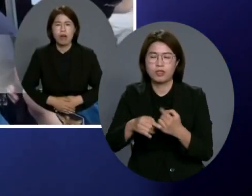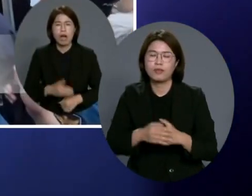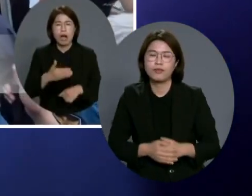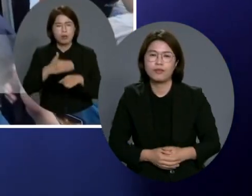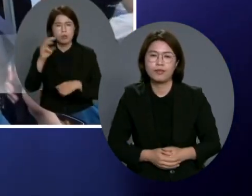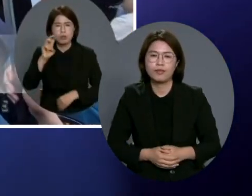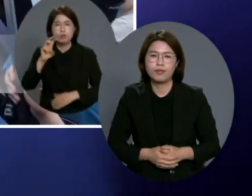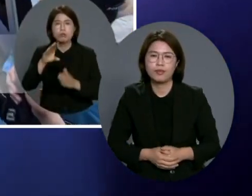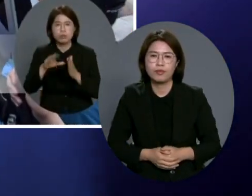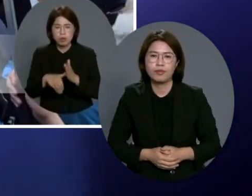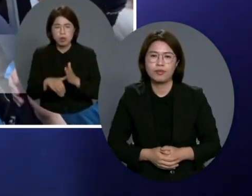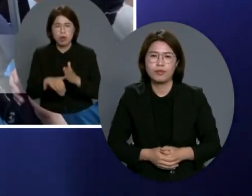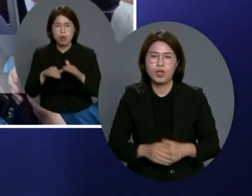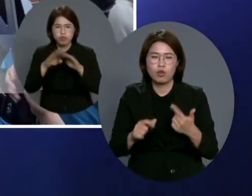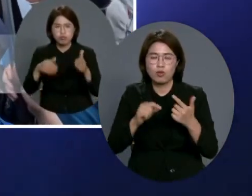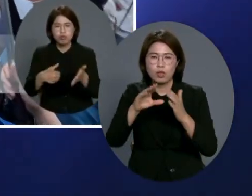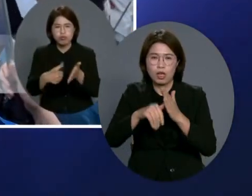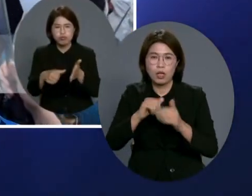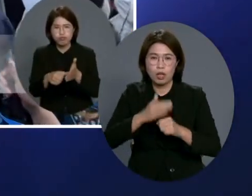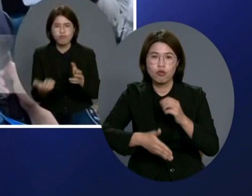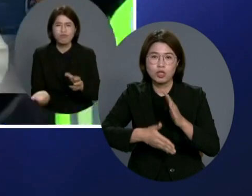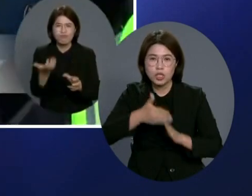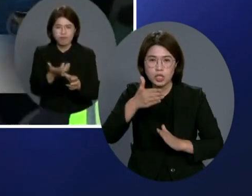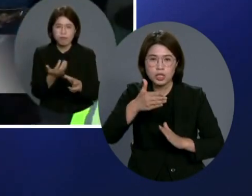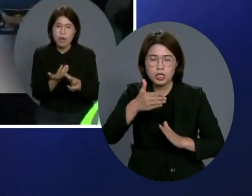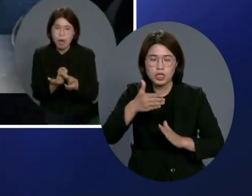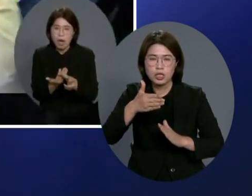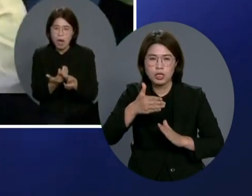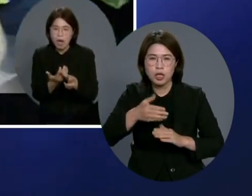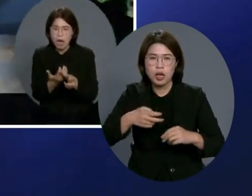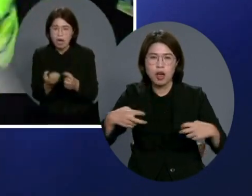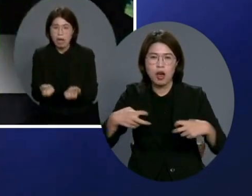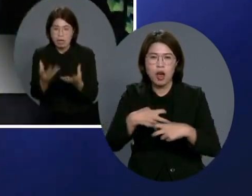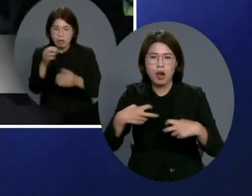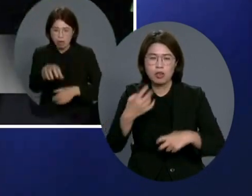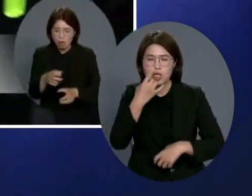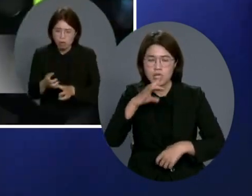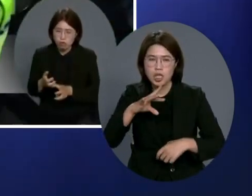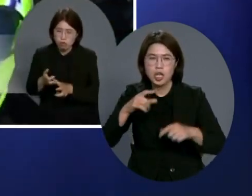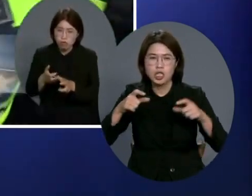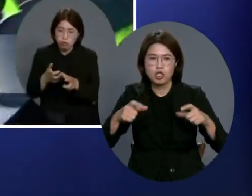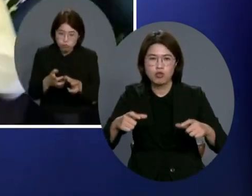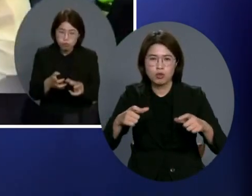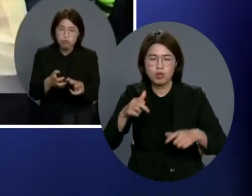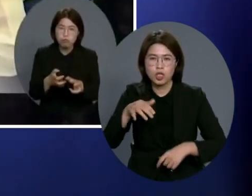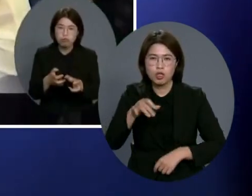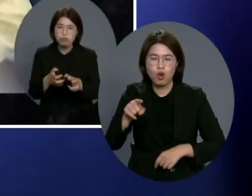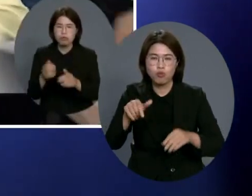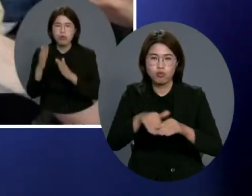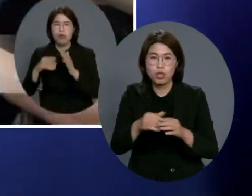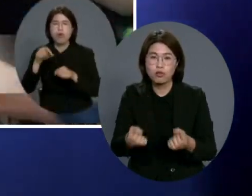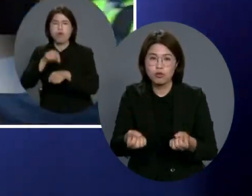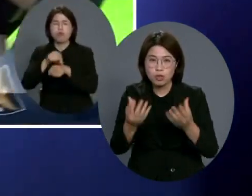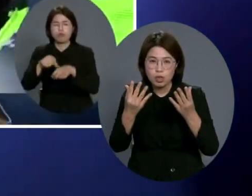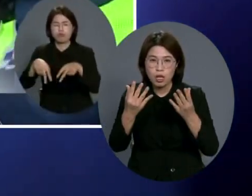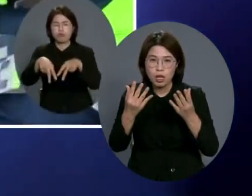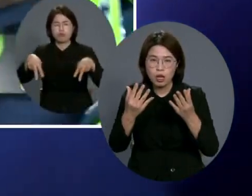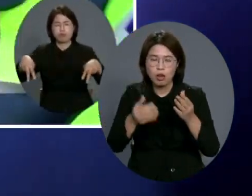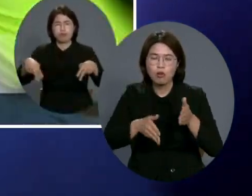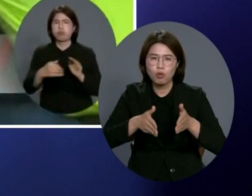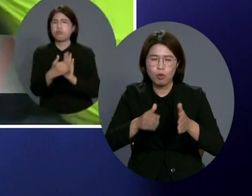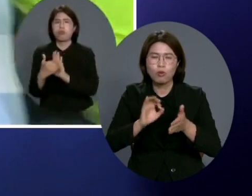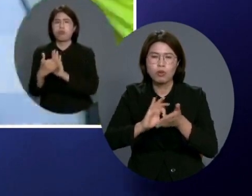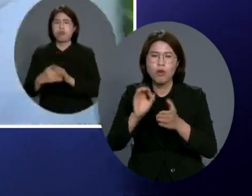뽑 지난월 대구시는 대교 축제 도로 허가를 받지